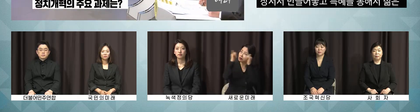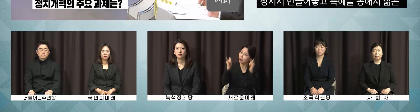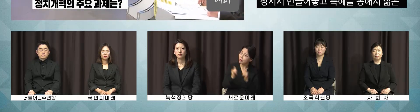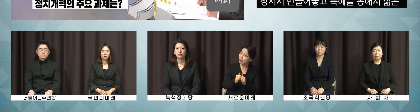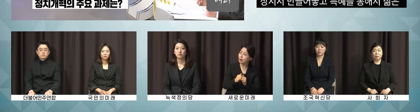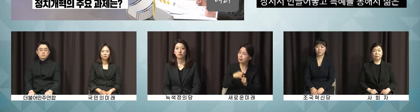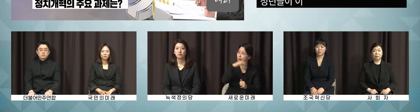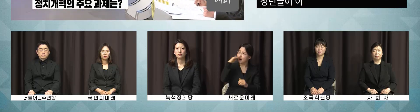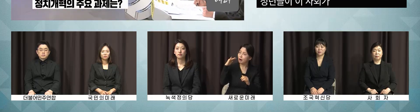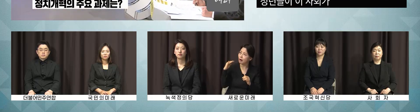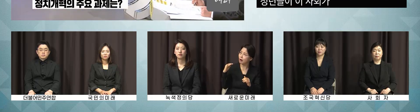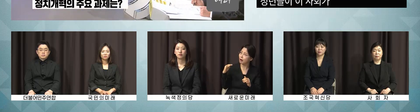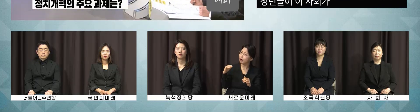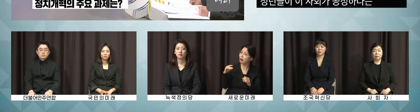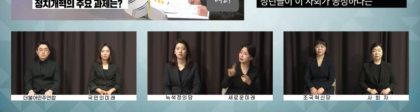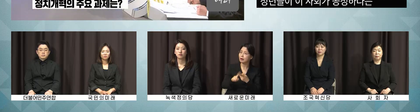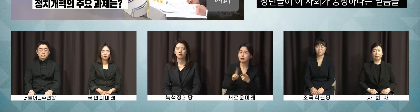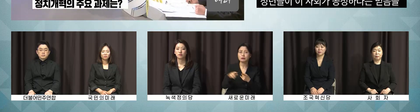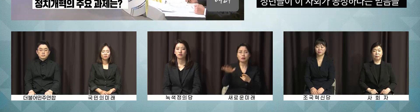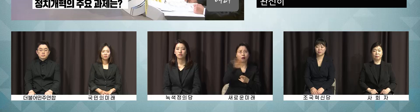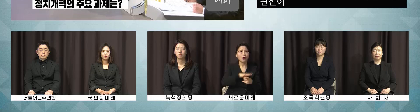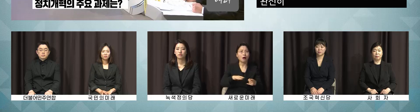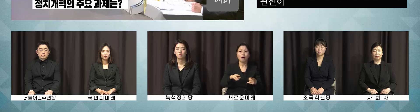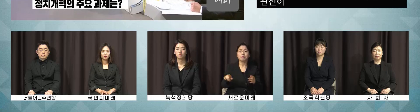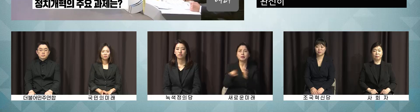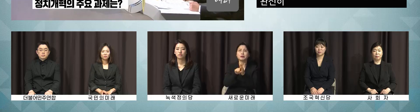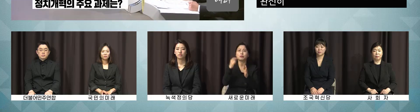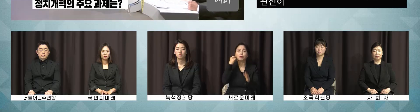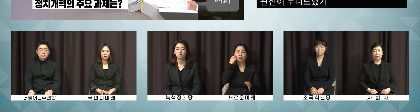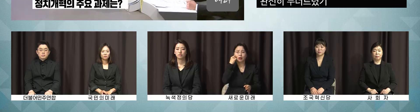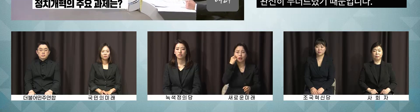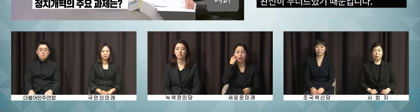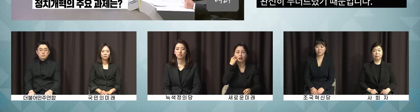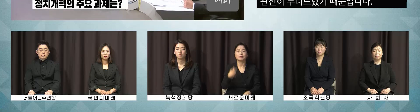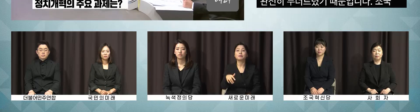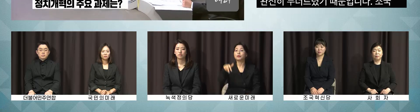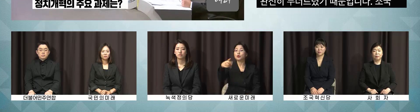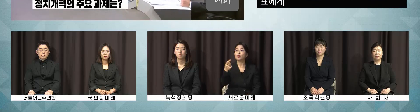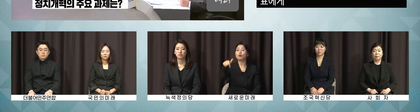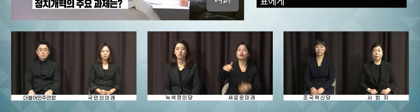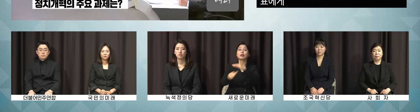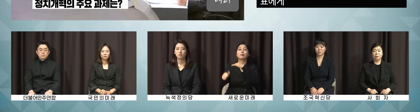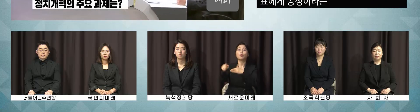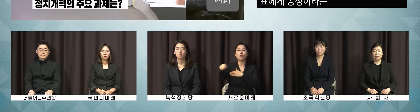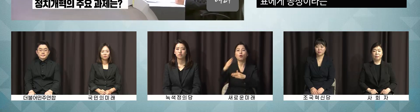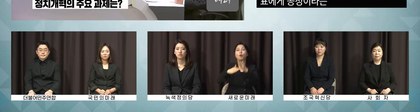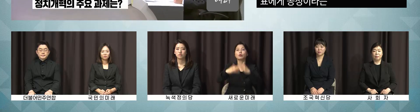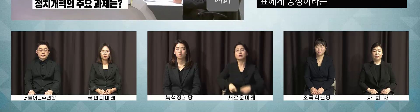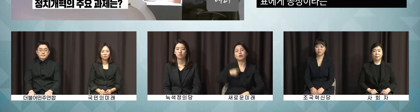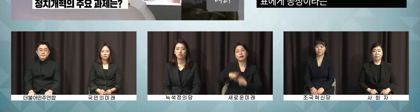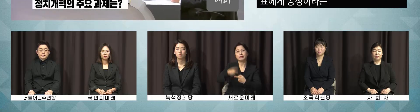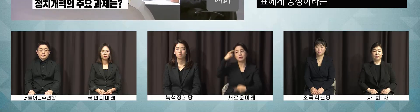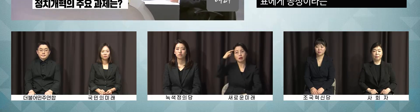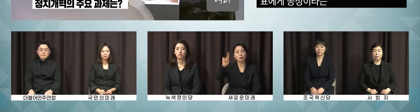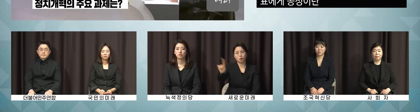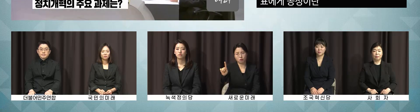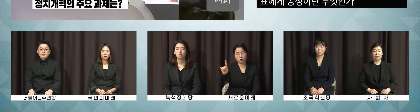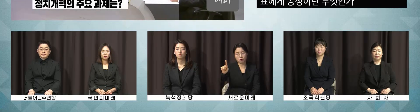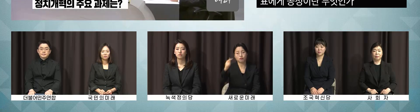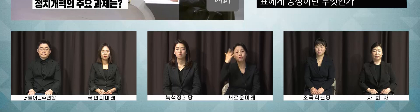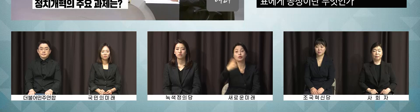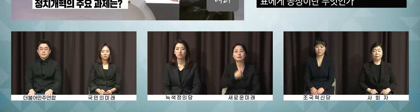완전히 무너뜨렸기 때문입니다. 조국 대표께 공정이란 무엇인가라는 질문을 꼭 드리고 싶습니다. 마찬가지로 복수를